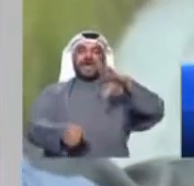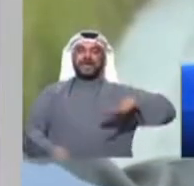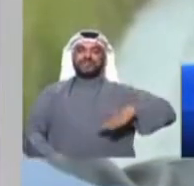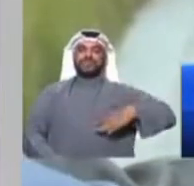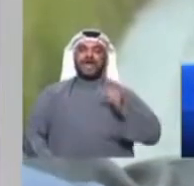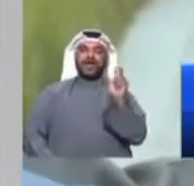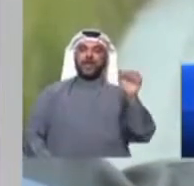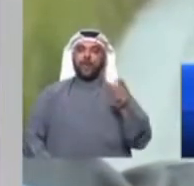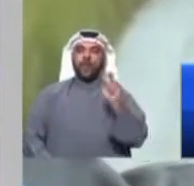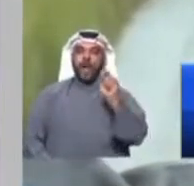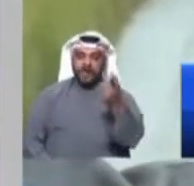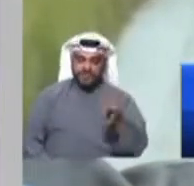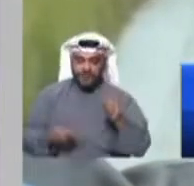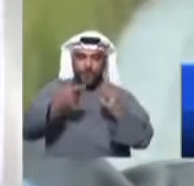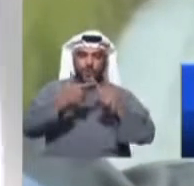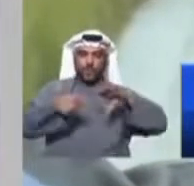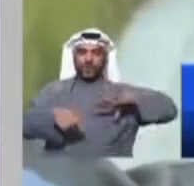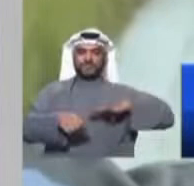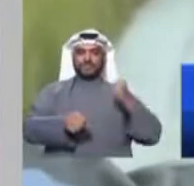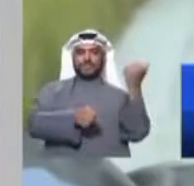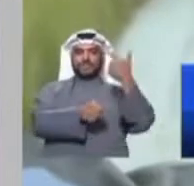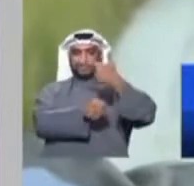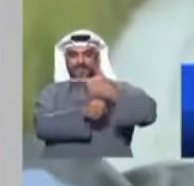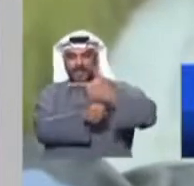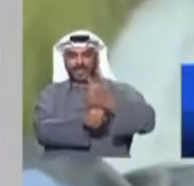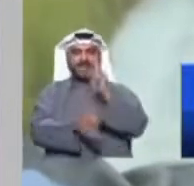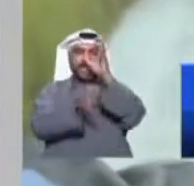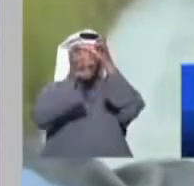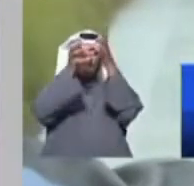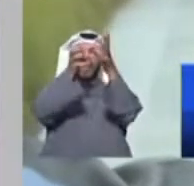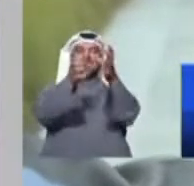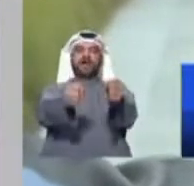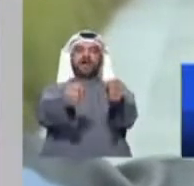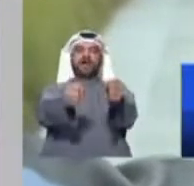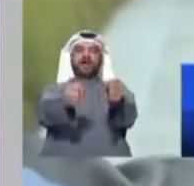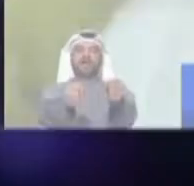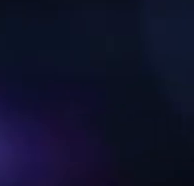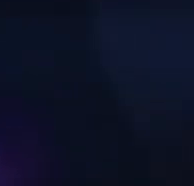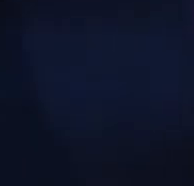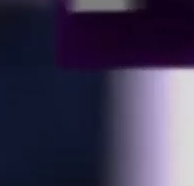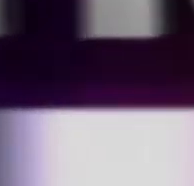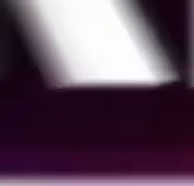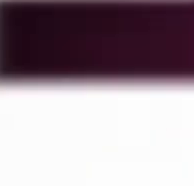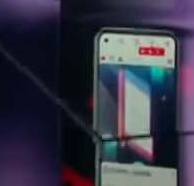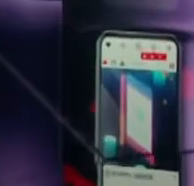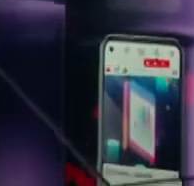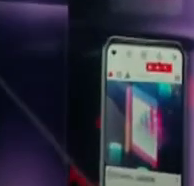الجابر الصباح ولي عهده الامين سمو الشيخ مشعل الاحمد الجابر الصباح.